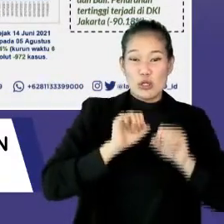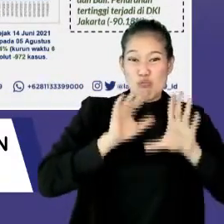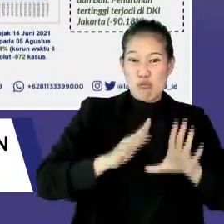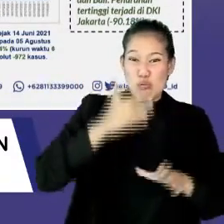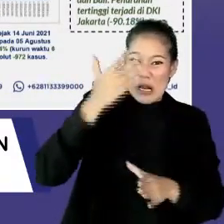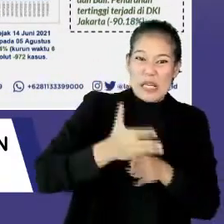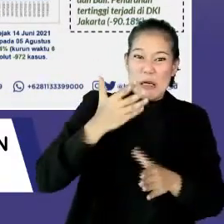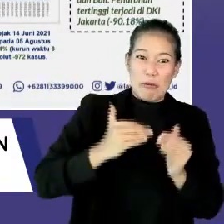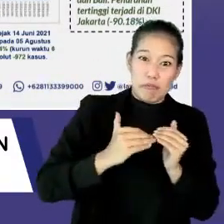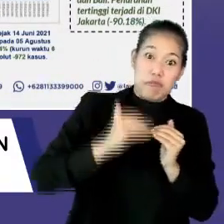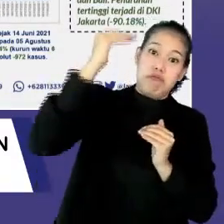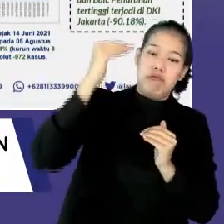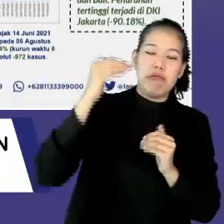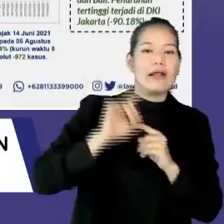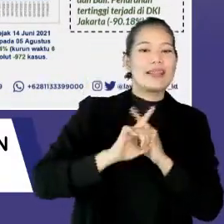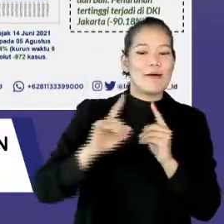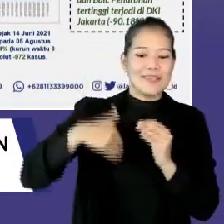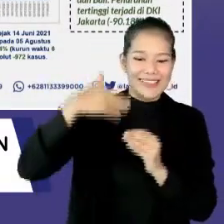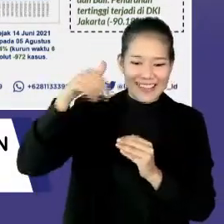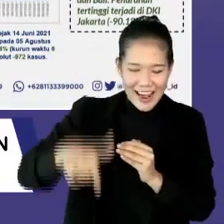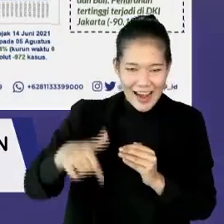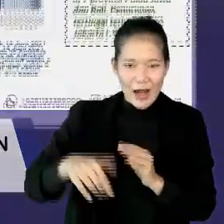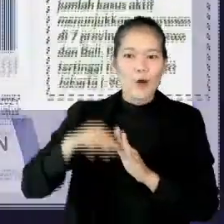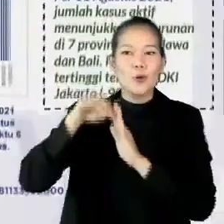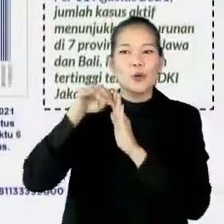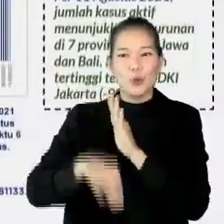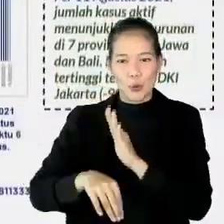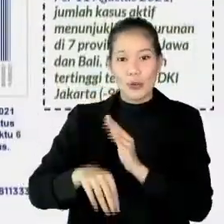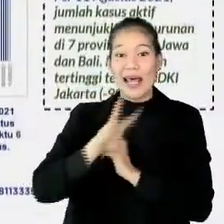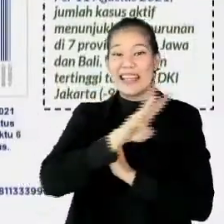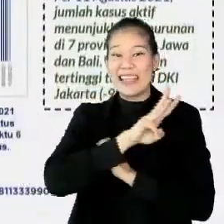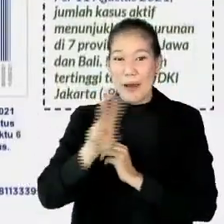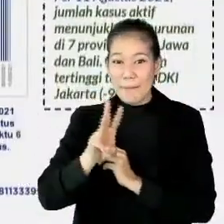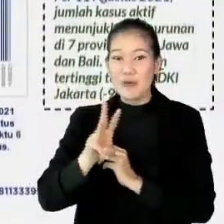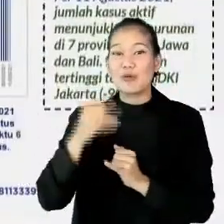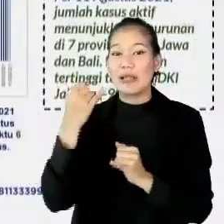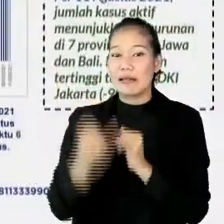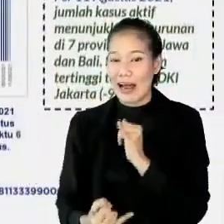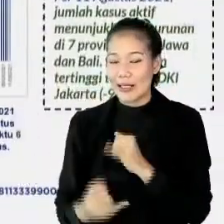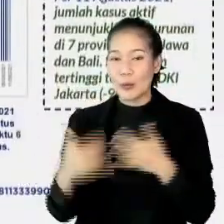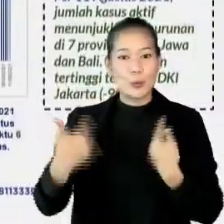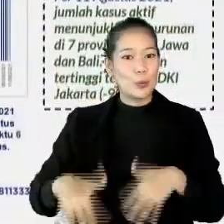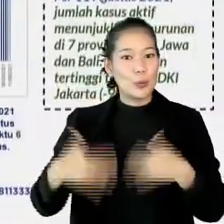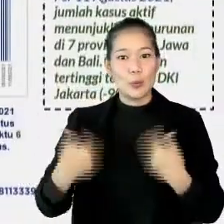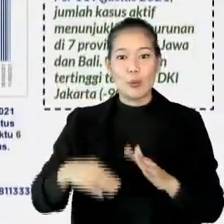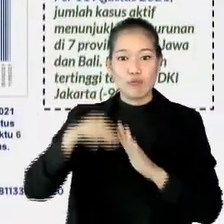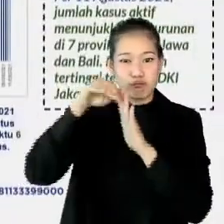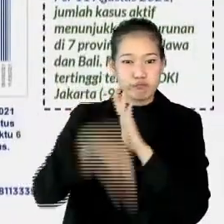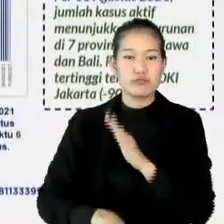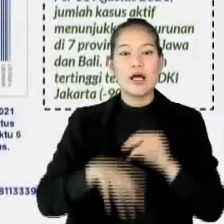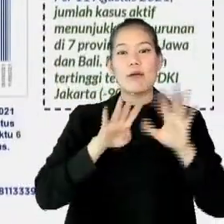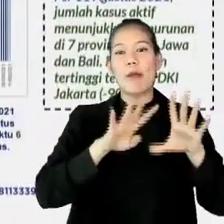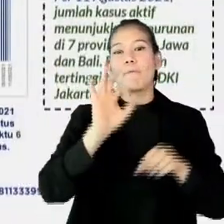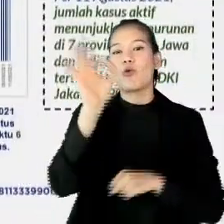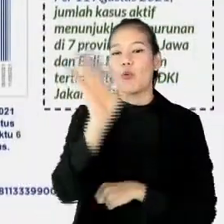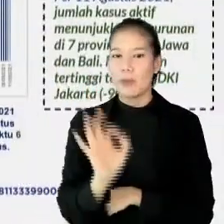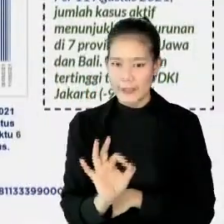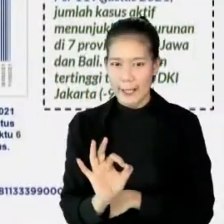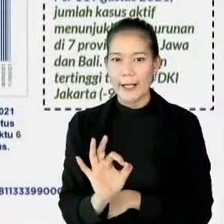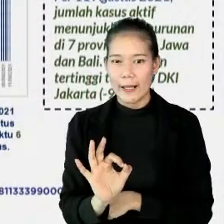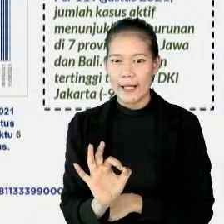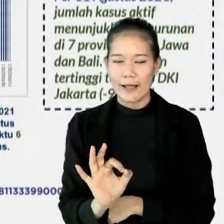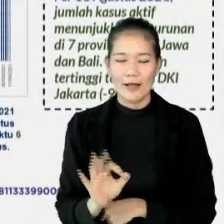Dokter Lula, tapi saat ini sudah bisa turun dalam kurun waktu 3 minggu, ini yang luar biasa turun 90% dari